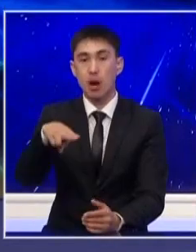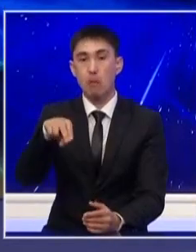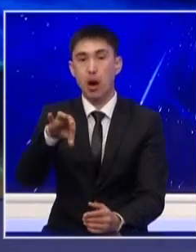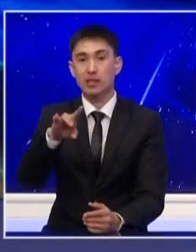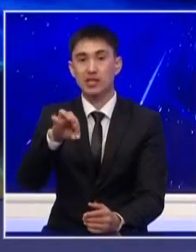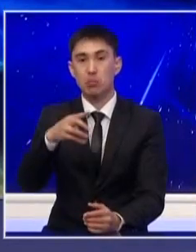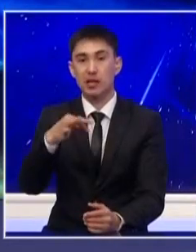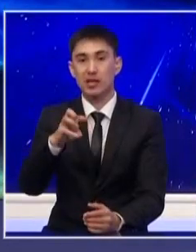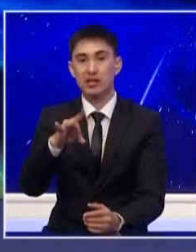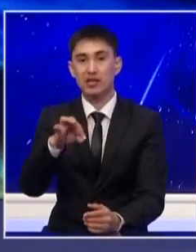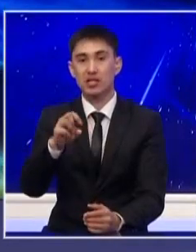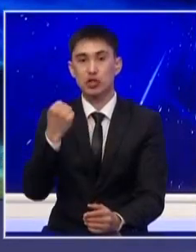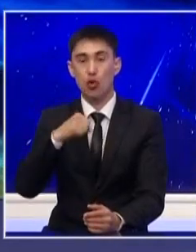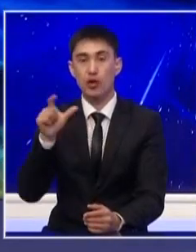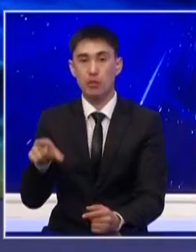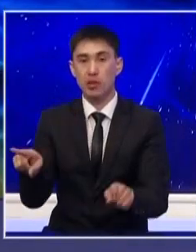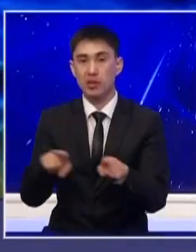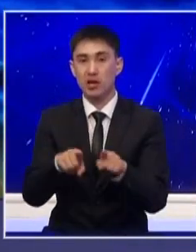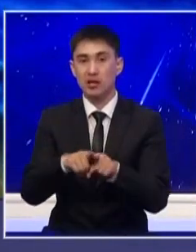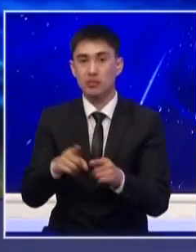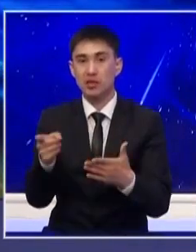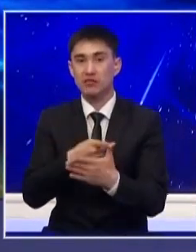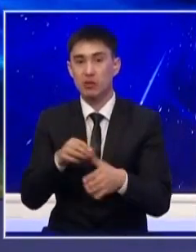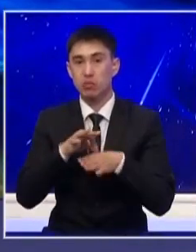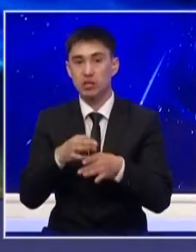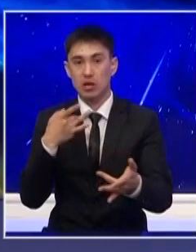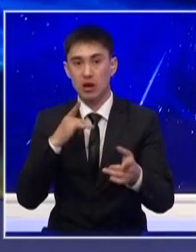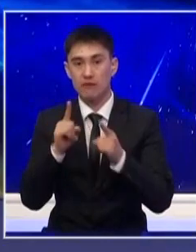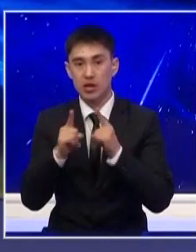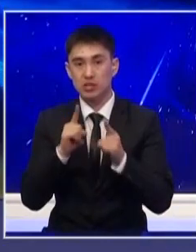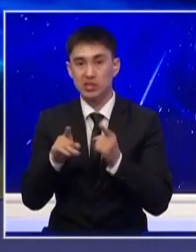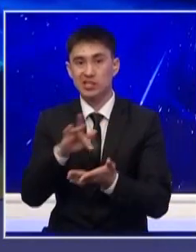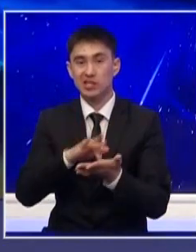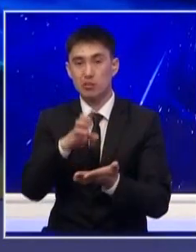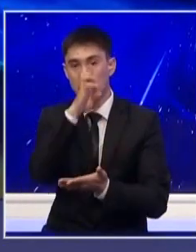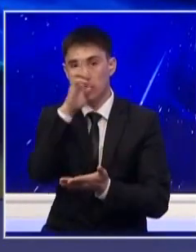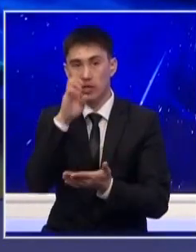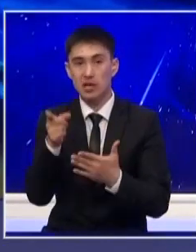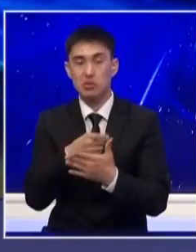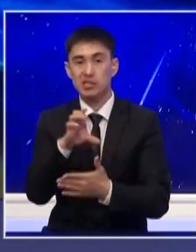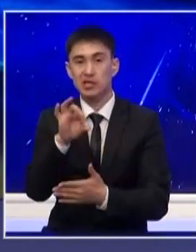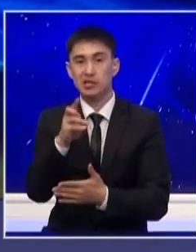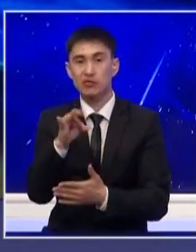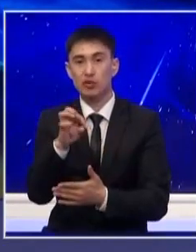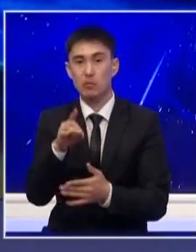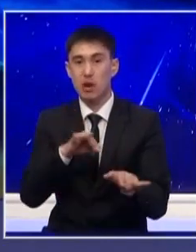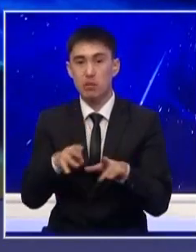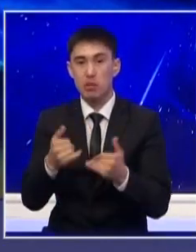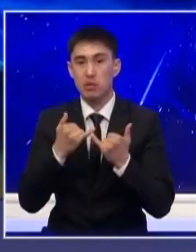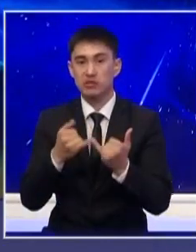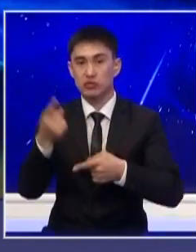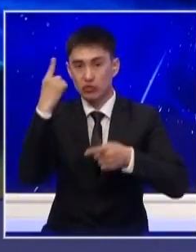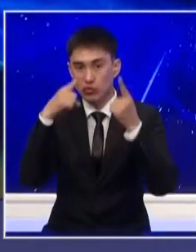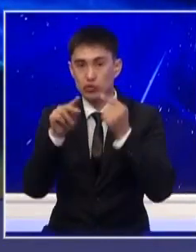«Парасат Майданының жауынгері» под таким названием прошла конференция в Центральной библиотеке имени Сакена Сейфуллина. Мероприятие